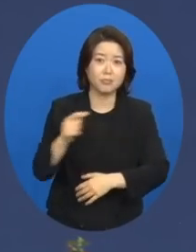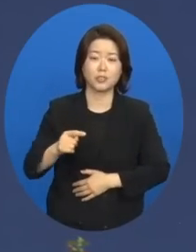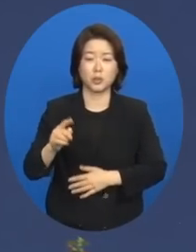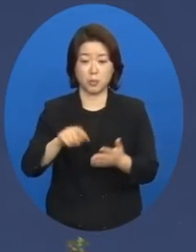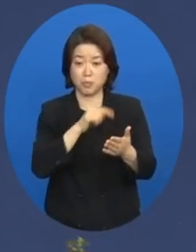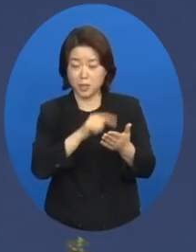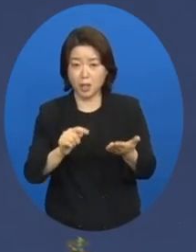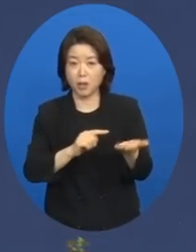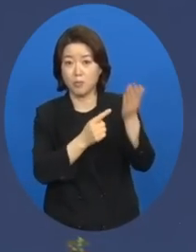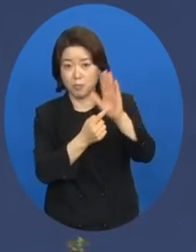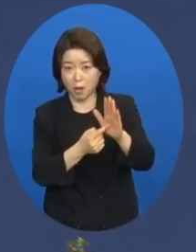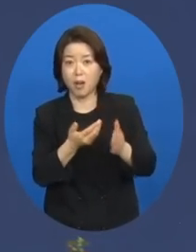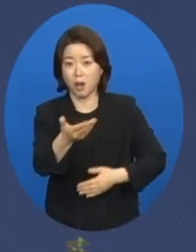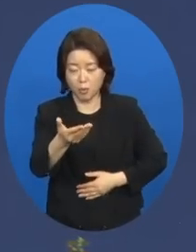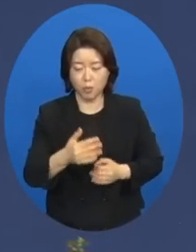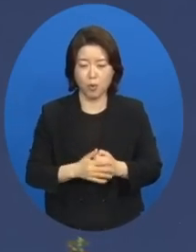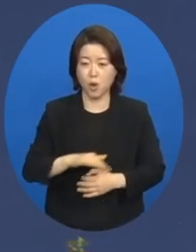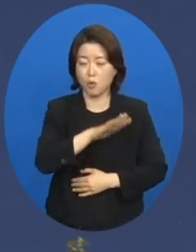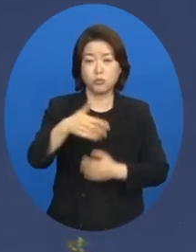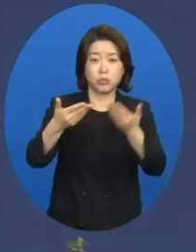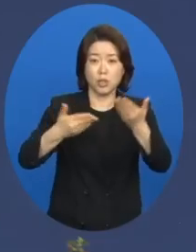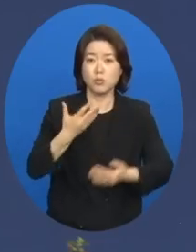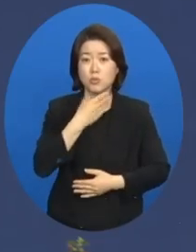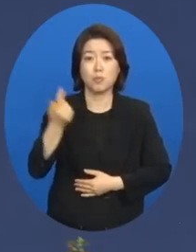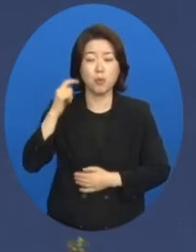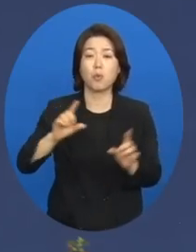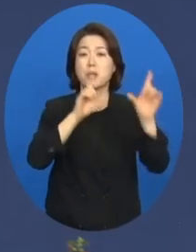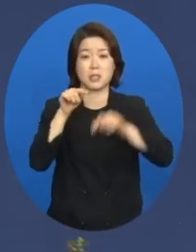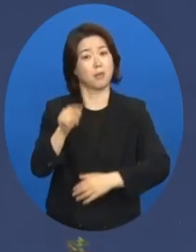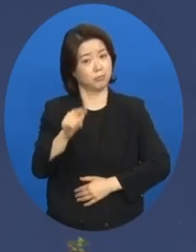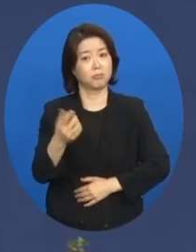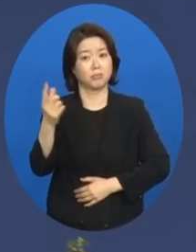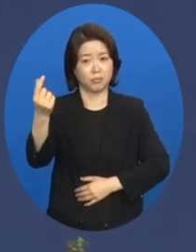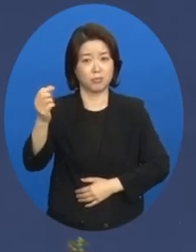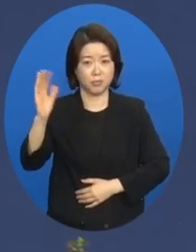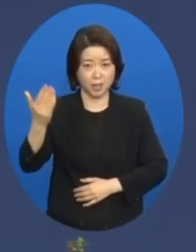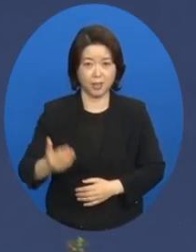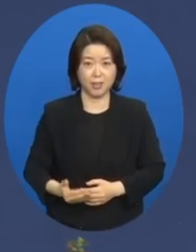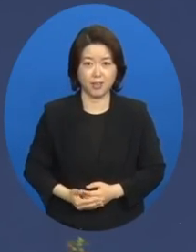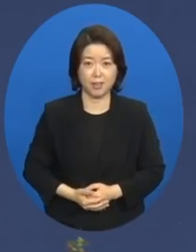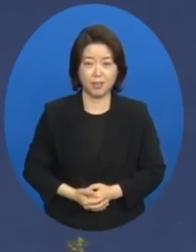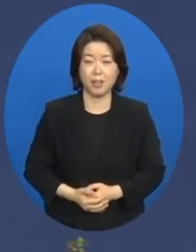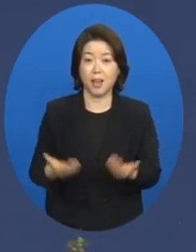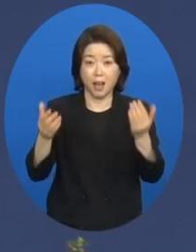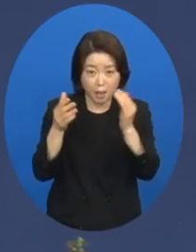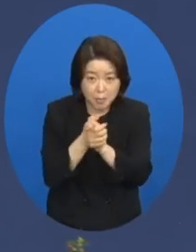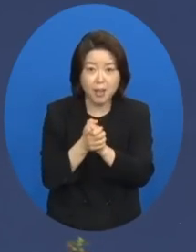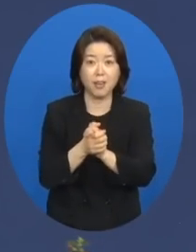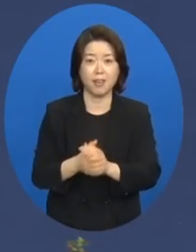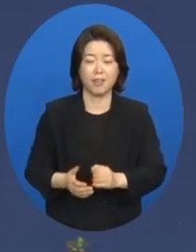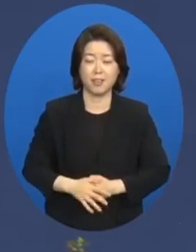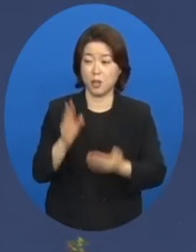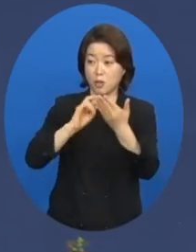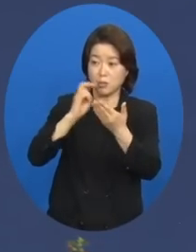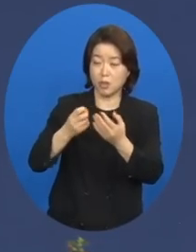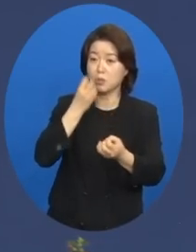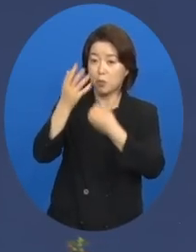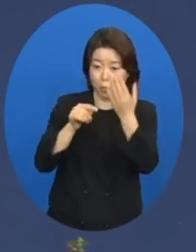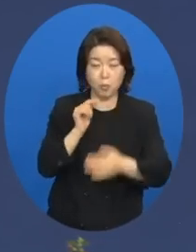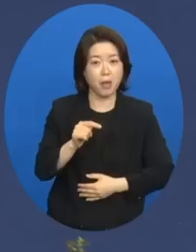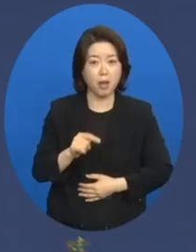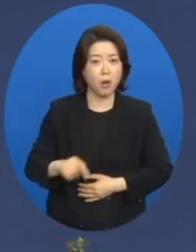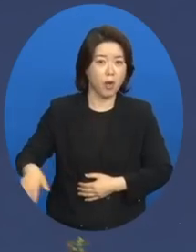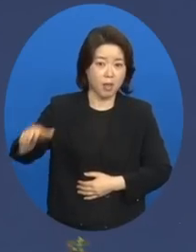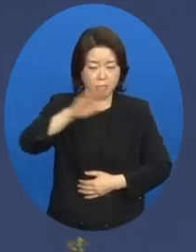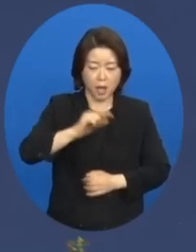대가를 지불하시고 우리에게 주신 복음의 삶이 이런 삶이라는 거예요. 아멘. 찬송가의 고백이 말이죠. 이거 다